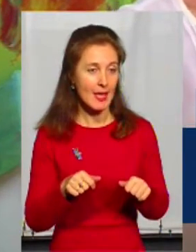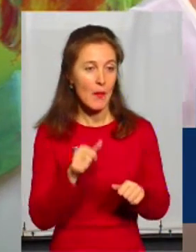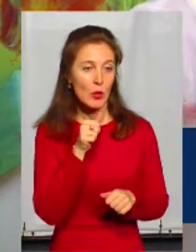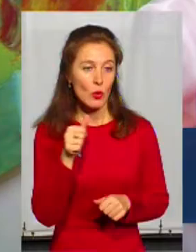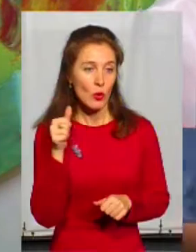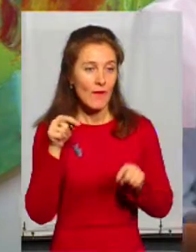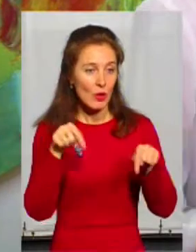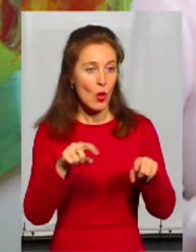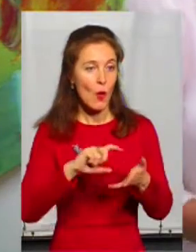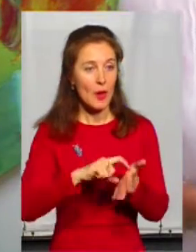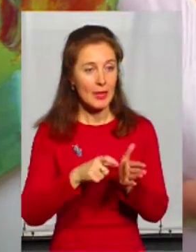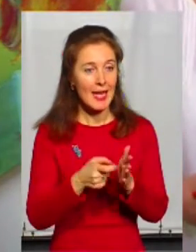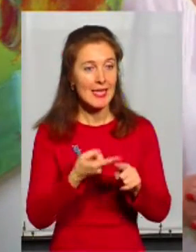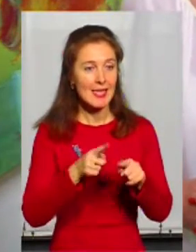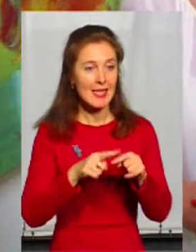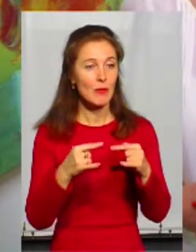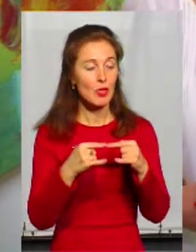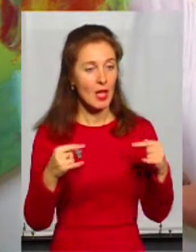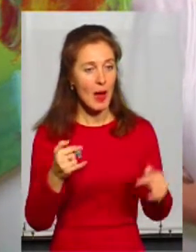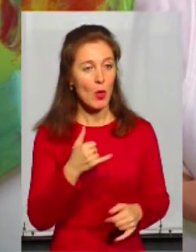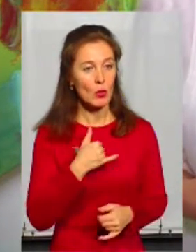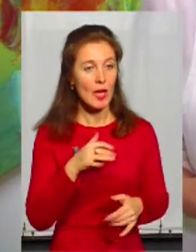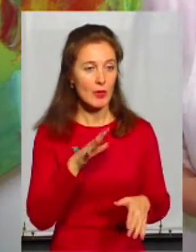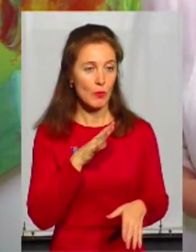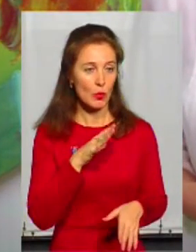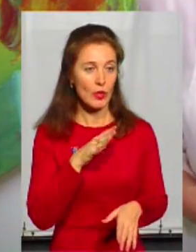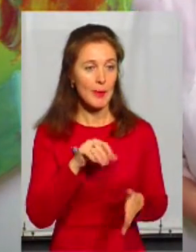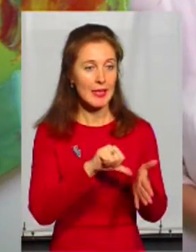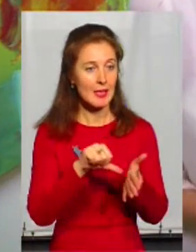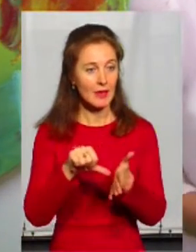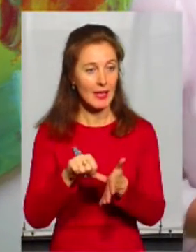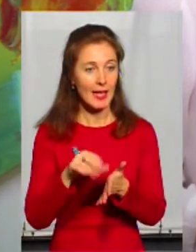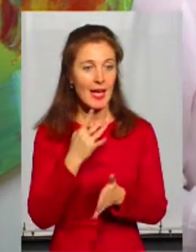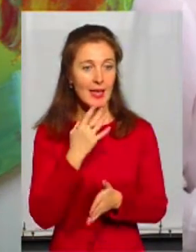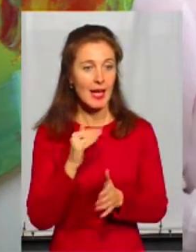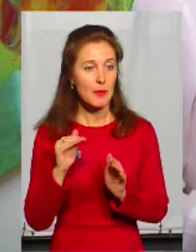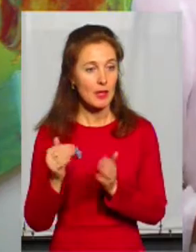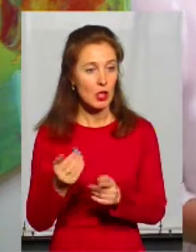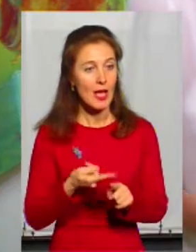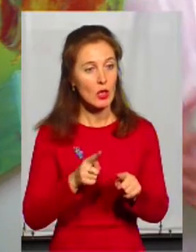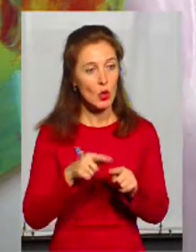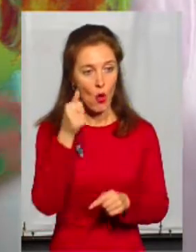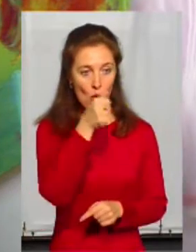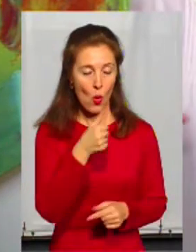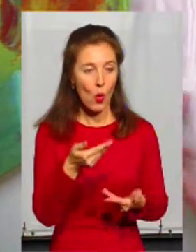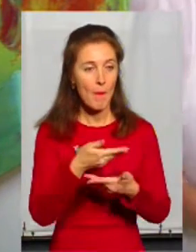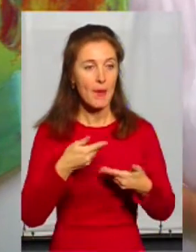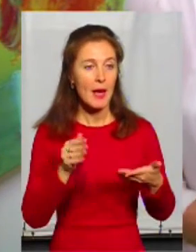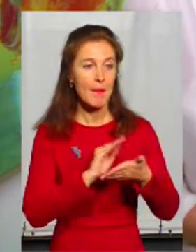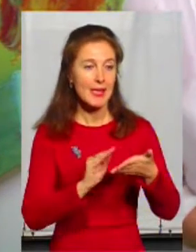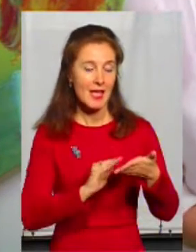в цьому кабінеті за цими столами у нас були представники нацменшин області. Цього року ми писали в